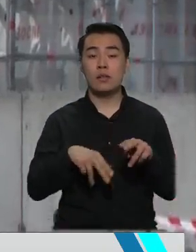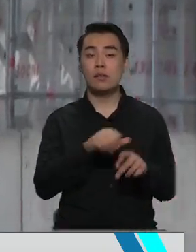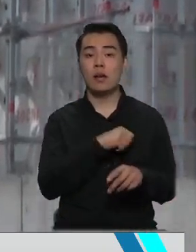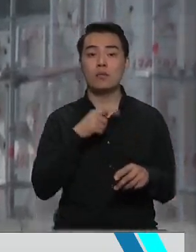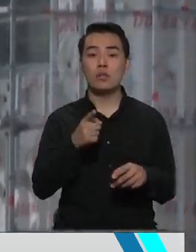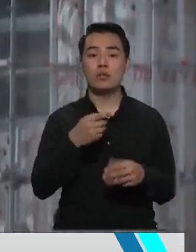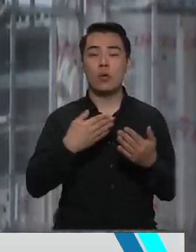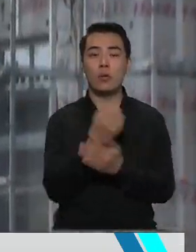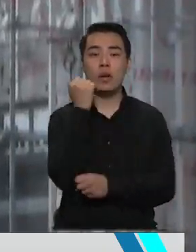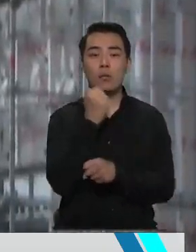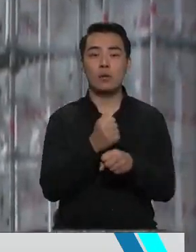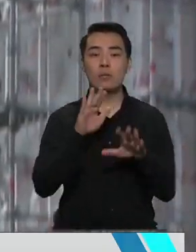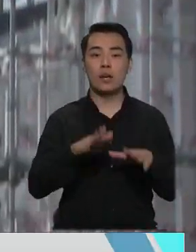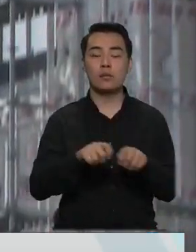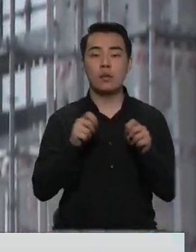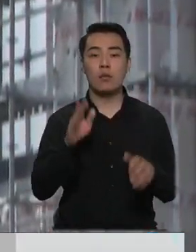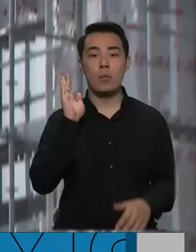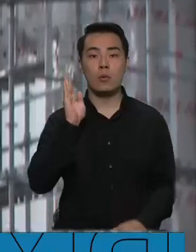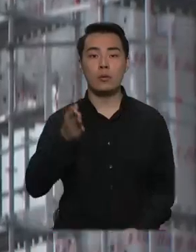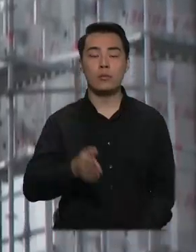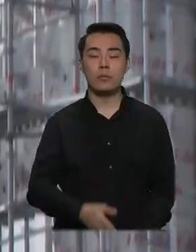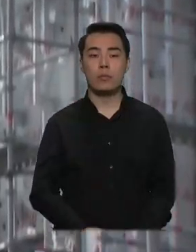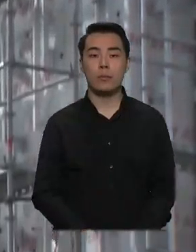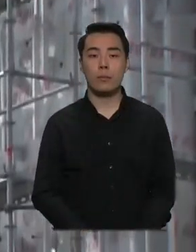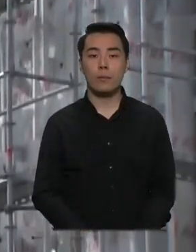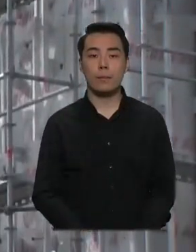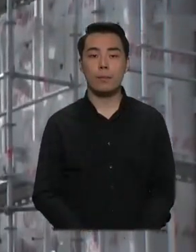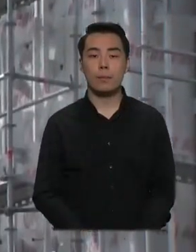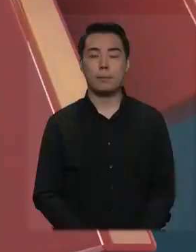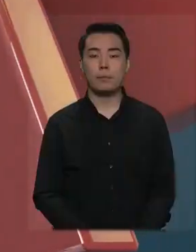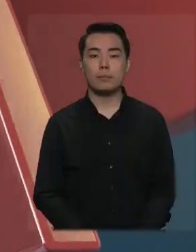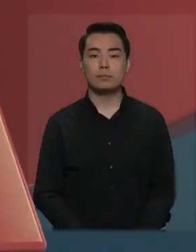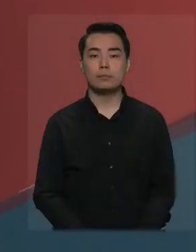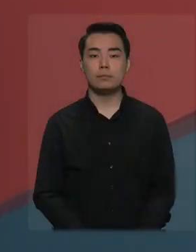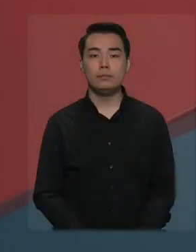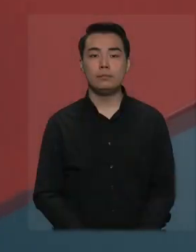1000 рабочих мест иманкой мулдина ерикеримкулов Алматы Жибек Жолы